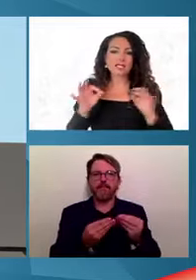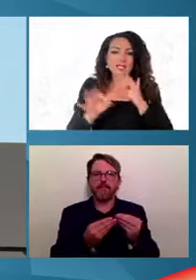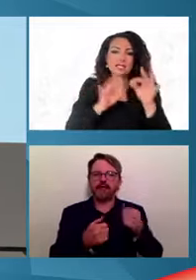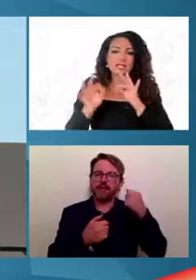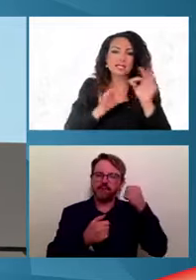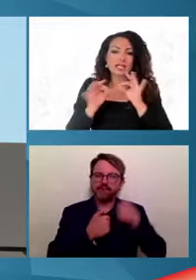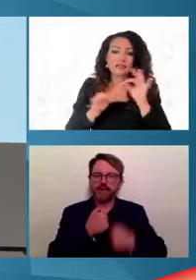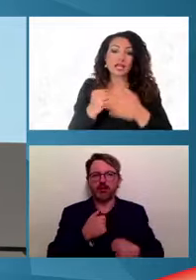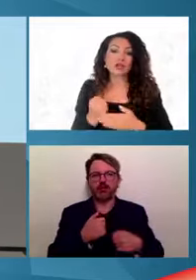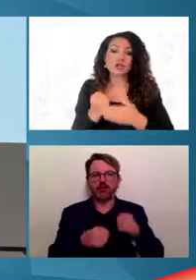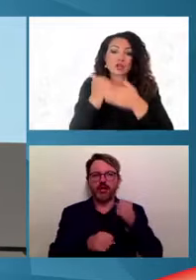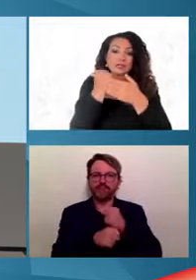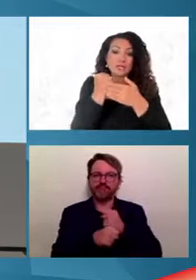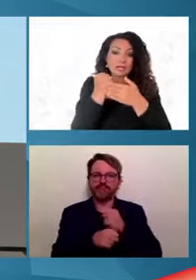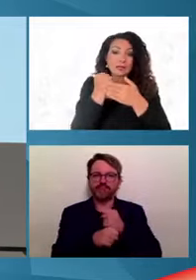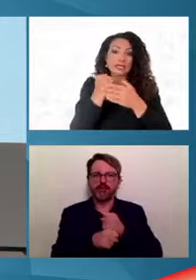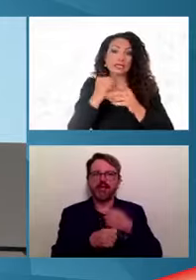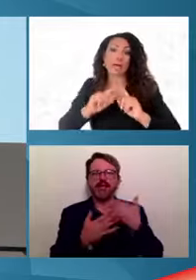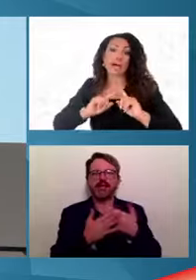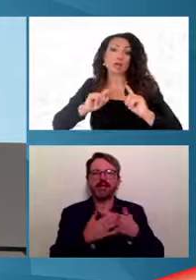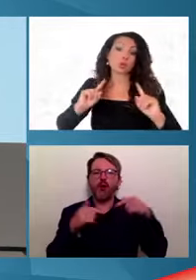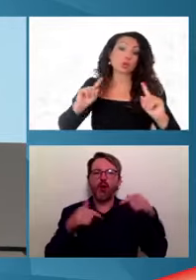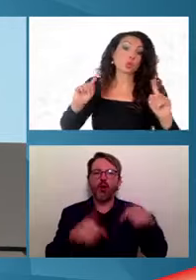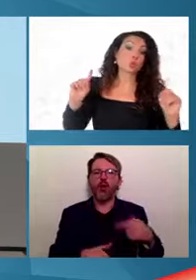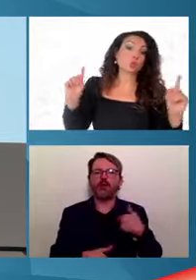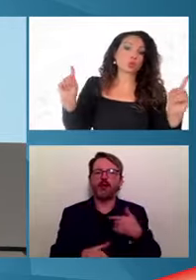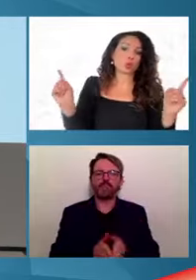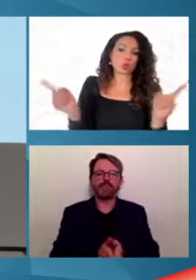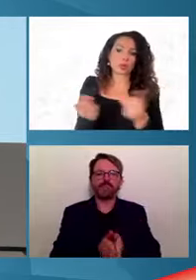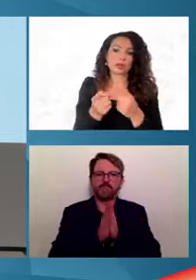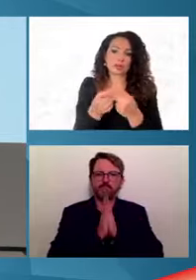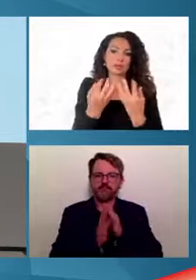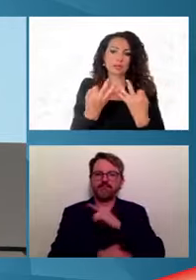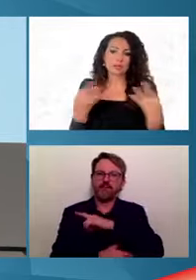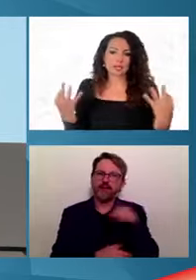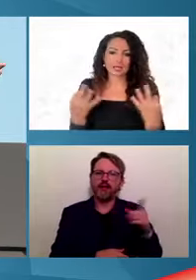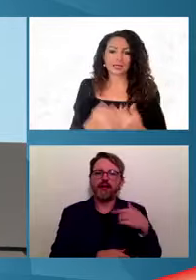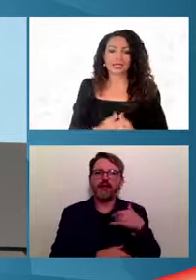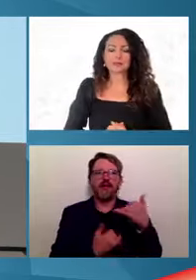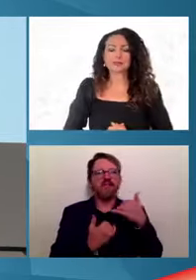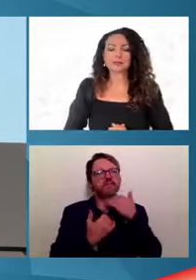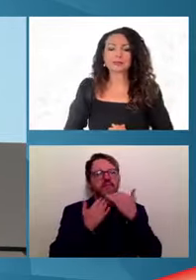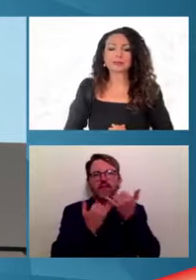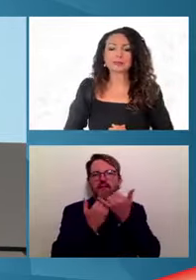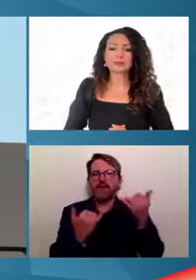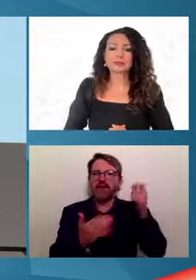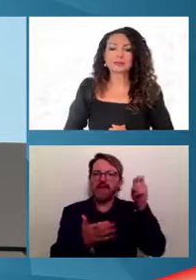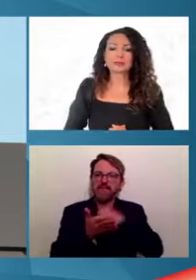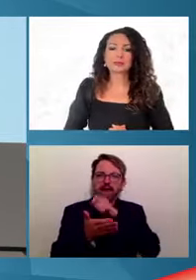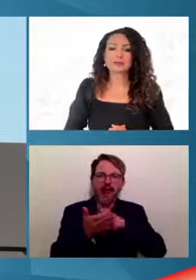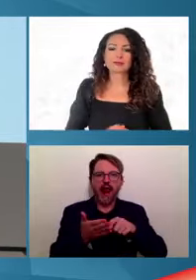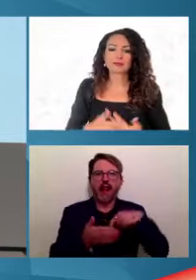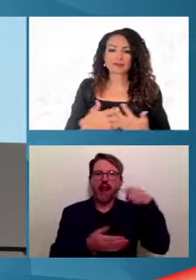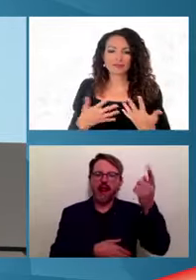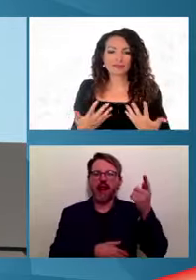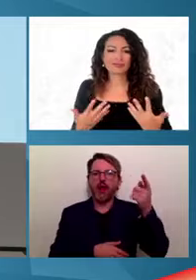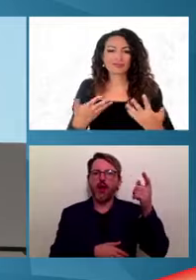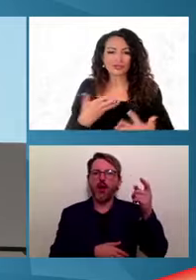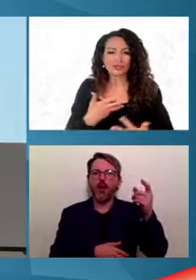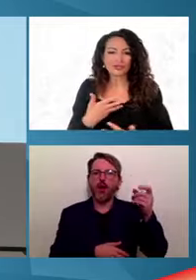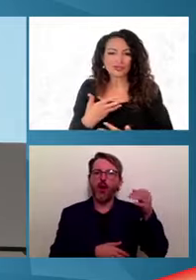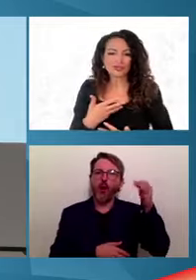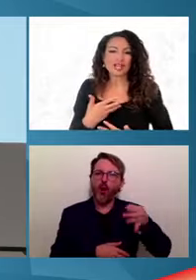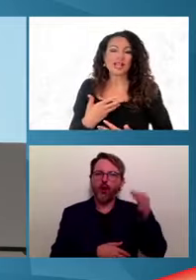auch eben der Wunsch und der Appell, wie immer dann das nach den Wahlen im Oktober, jetzt nenne ich den Elefanten, der auch im Raum steht, ja, damit das auch